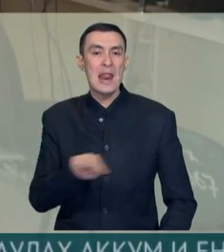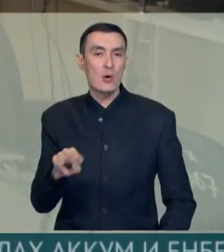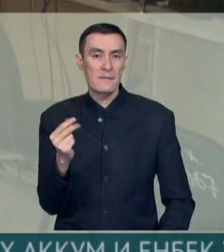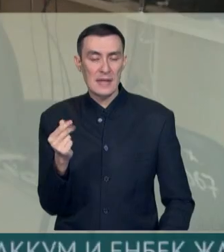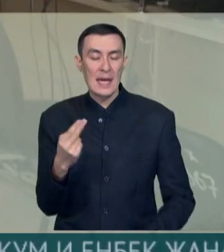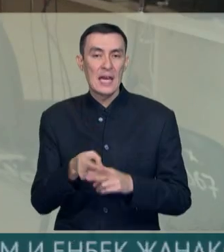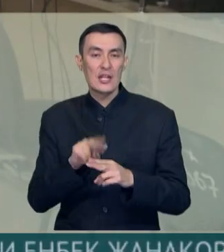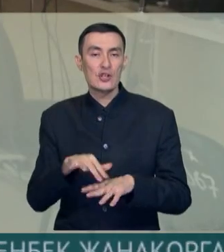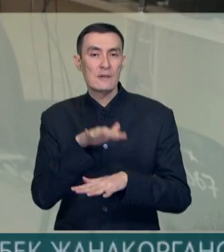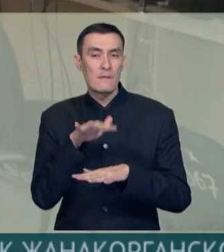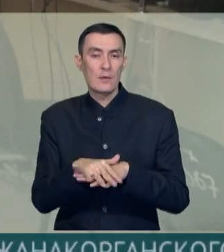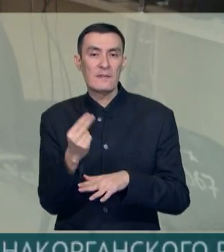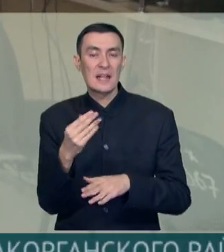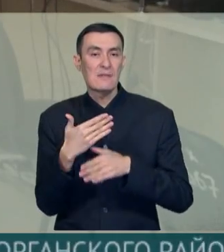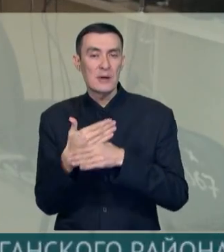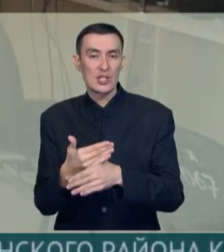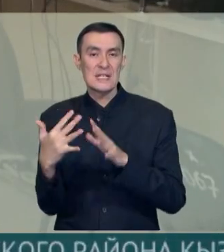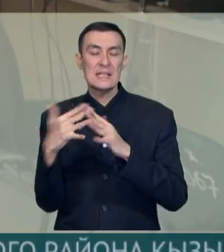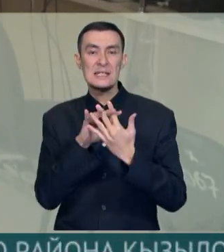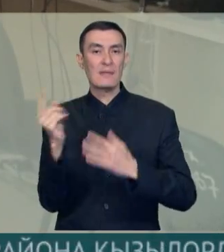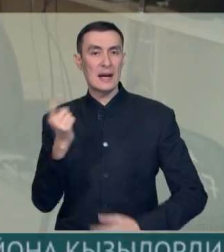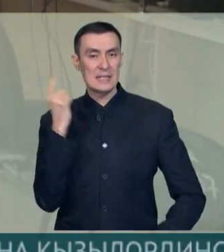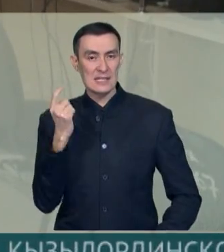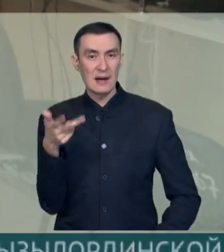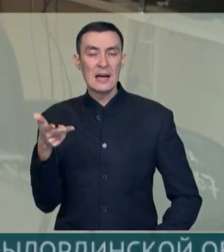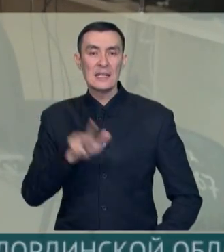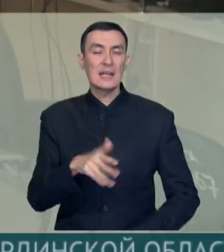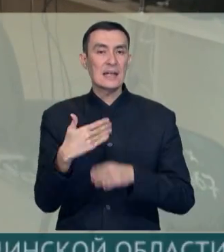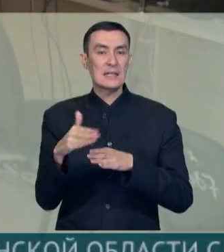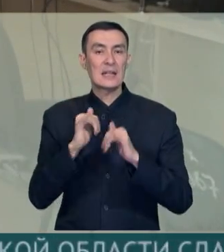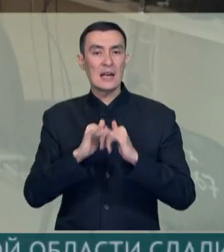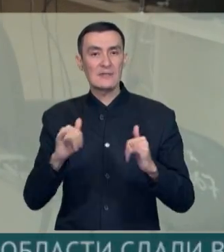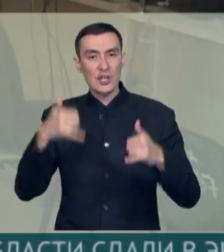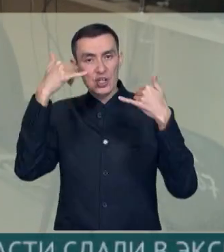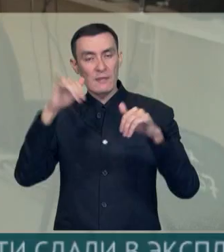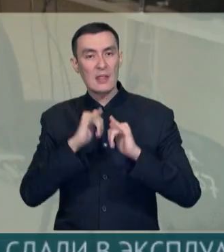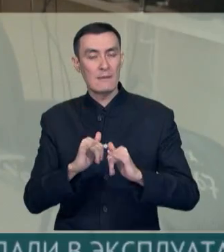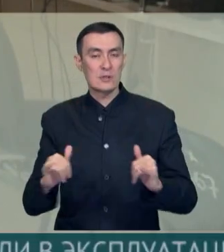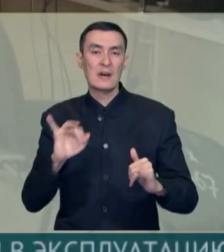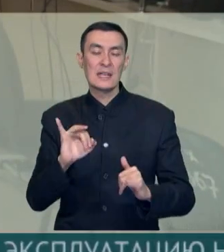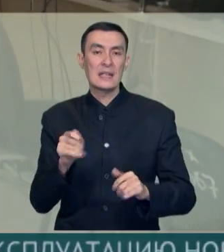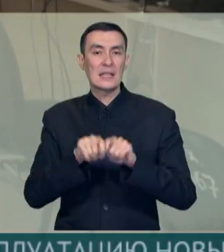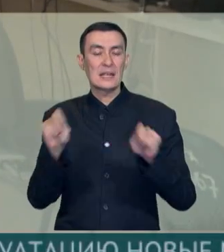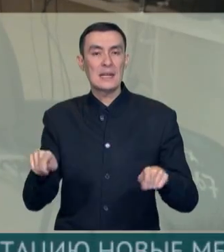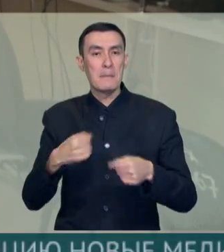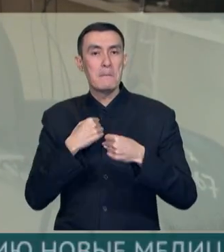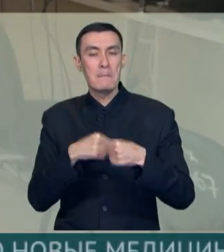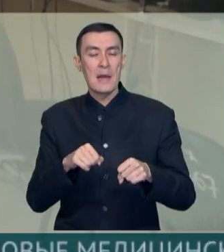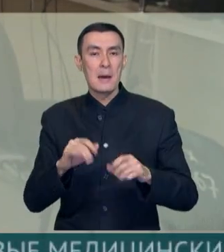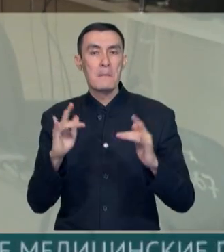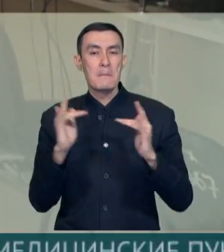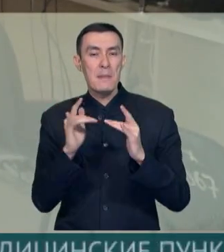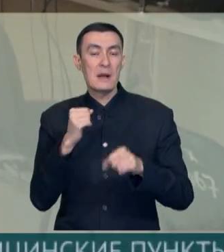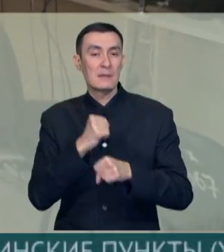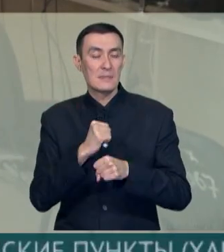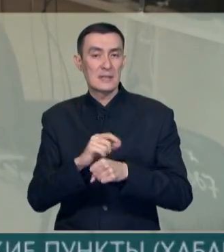через фонд финансовой поддержки сельского хозяйства 3 кредита на развитие животноводства и на открытие мебель не цивы страха и